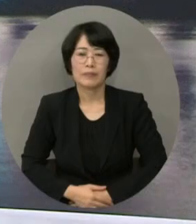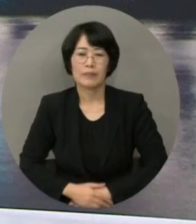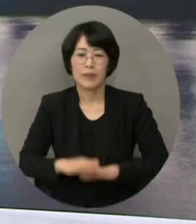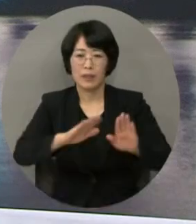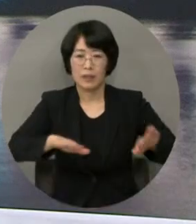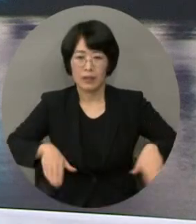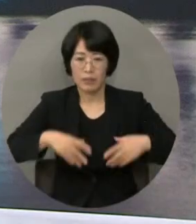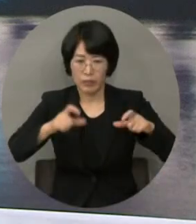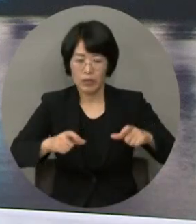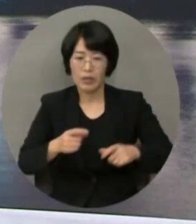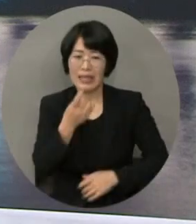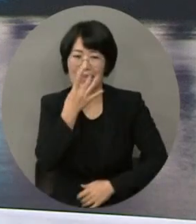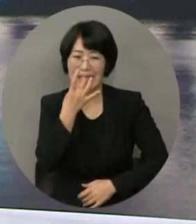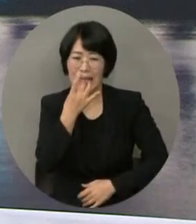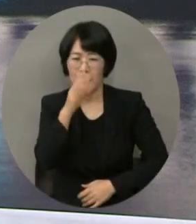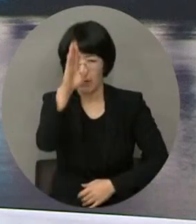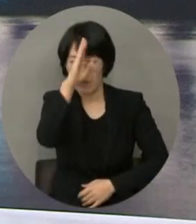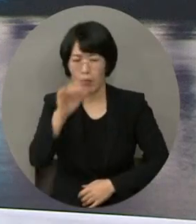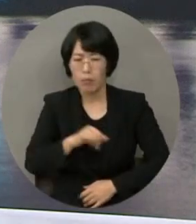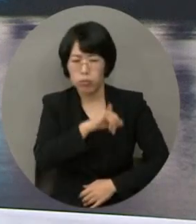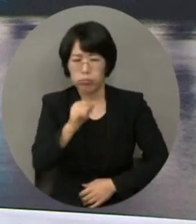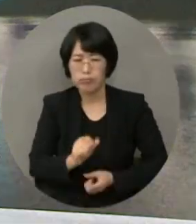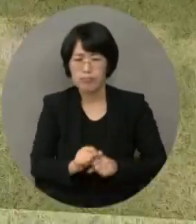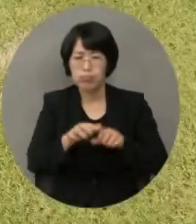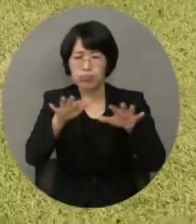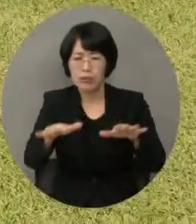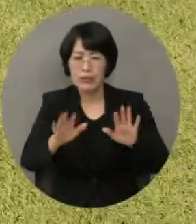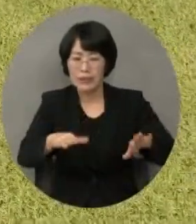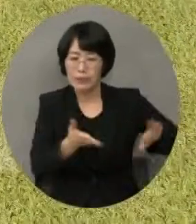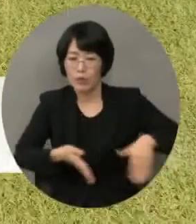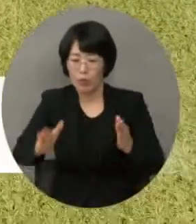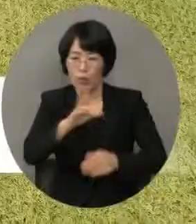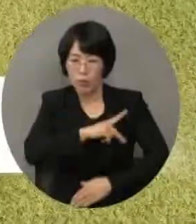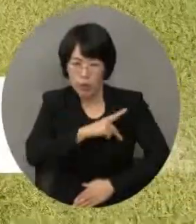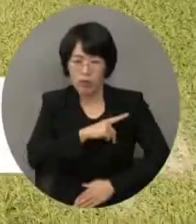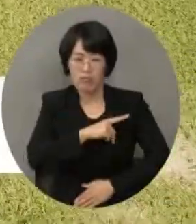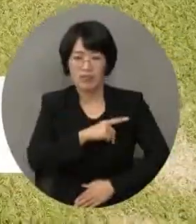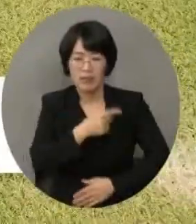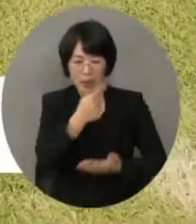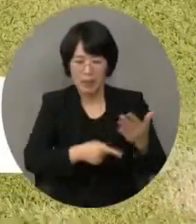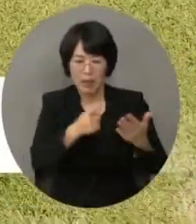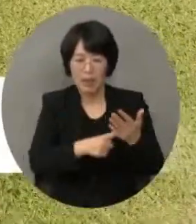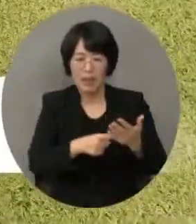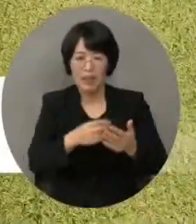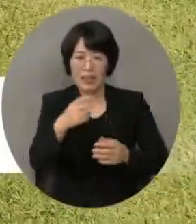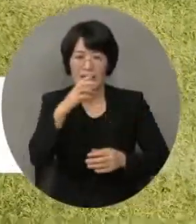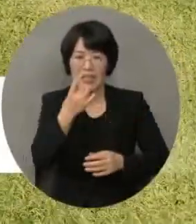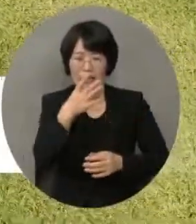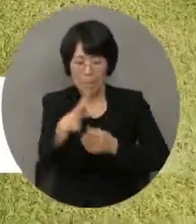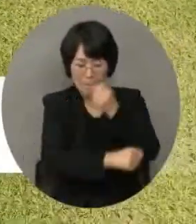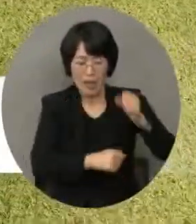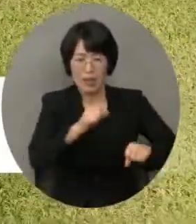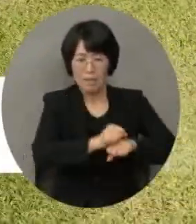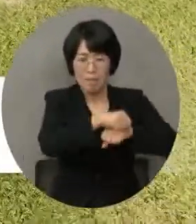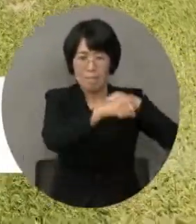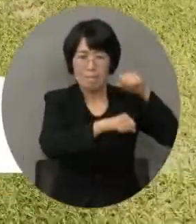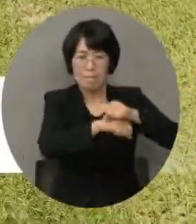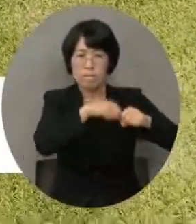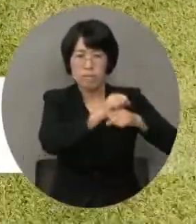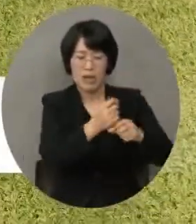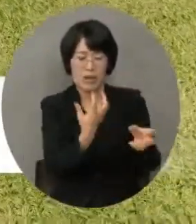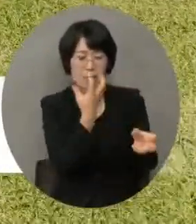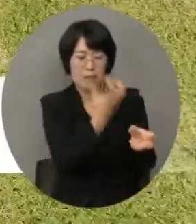전남 도내 벼멸구 피해가 확산되면서 현직 도의원이 벼멸구 피해 몇단을 싣고 서울용산 대통령실로